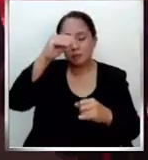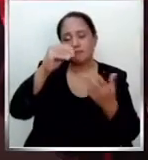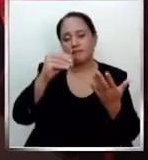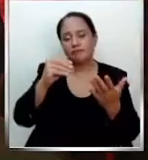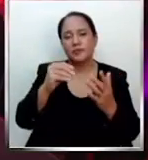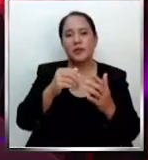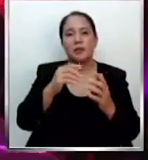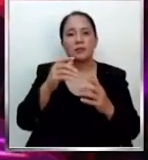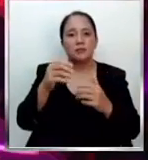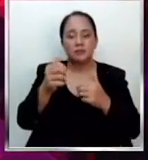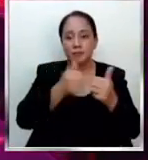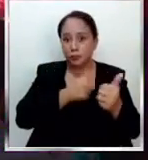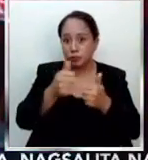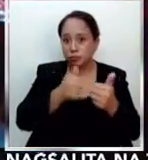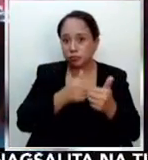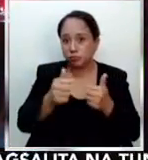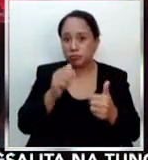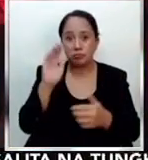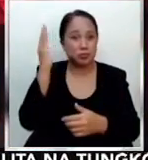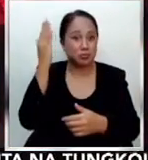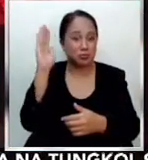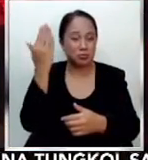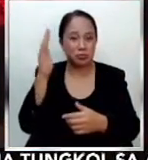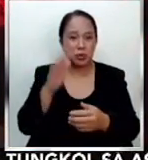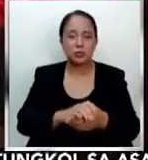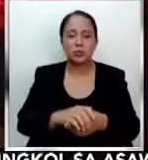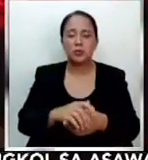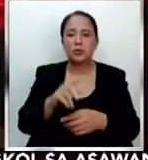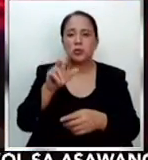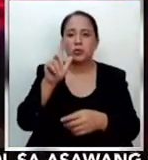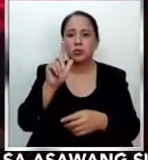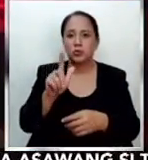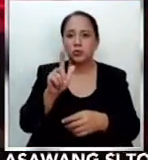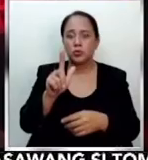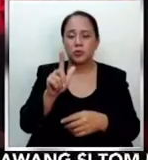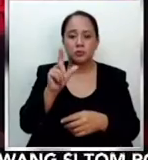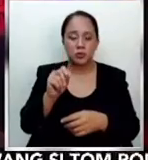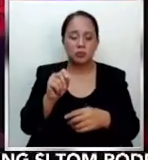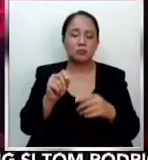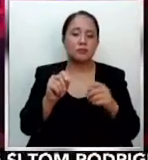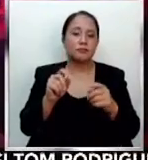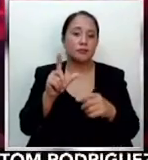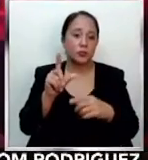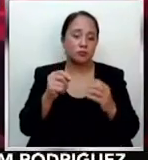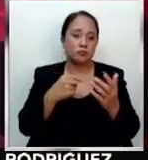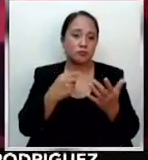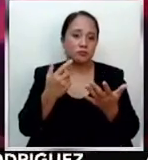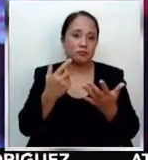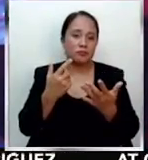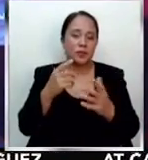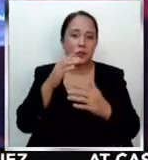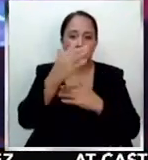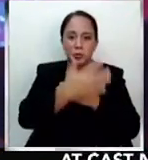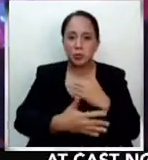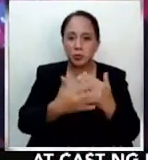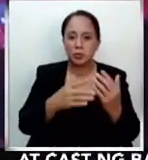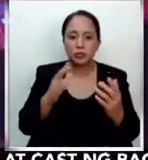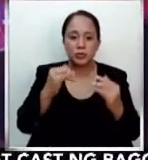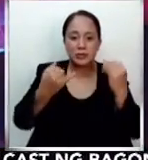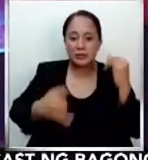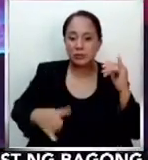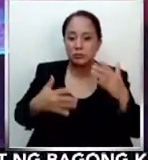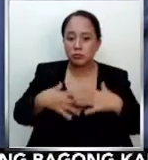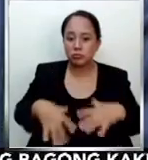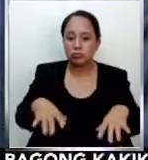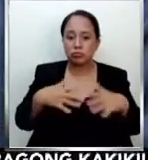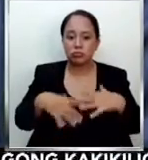rumampa ang mga contestants mula sa mahigit 20 bansa. Suot ang tradisyonal na kasuotan ng mga igurot, ang bahag. We wanted to showcase Cordillera. This is